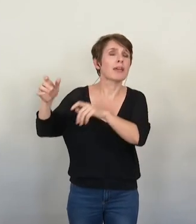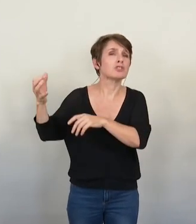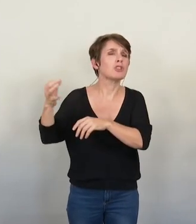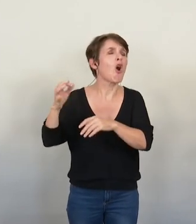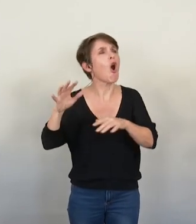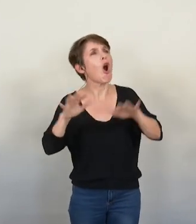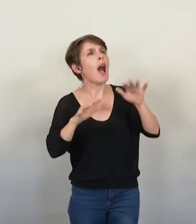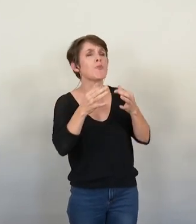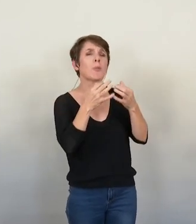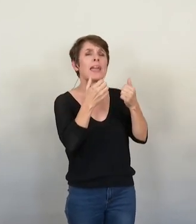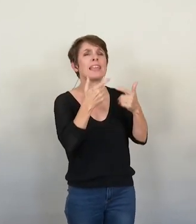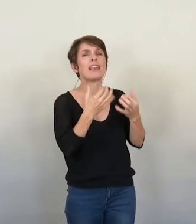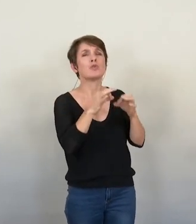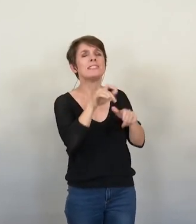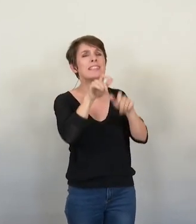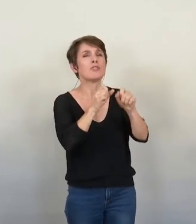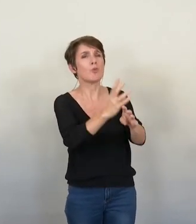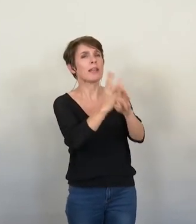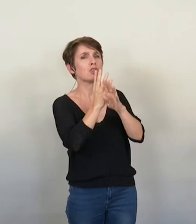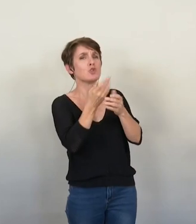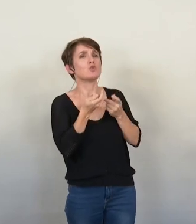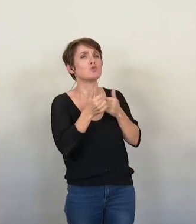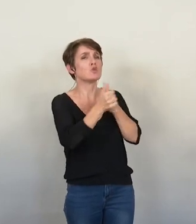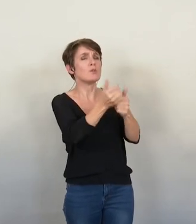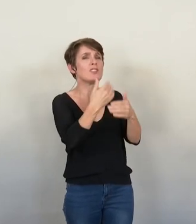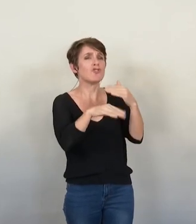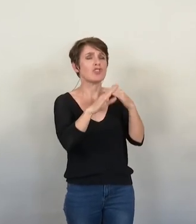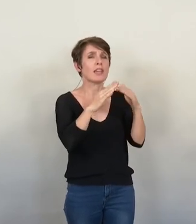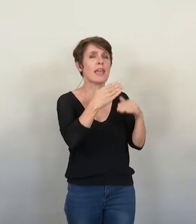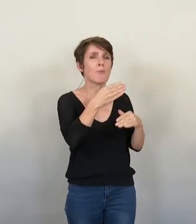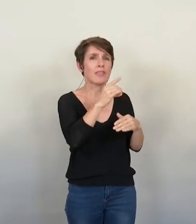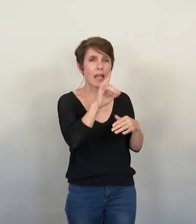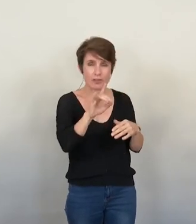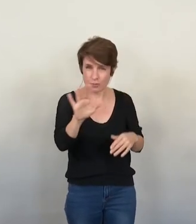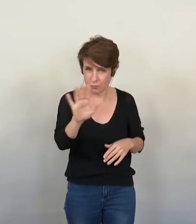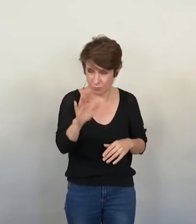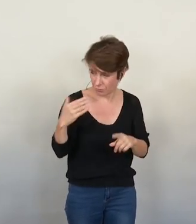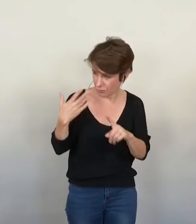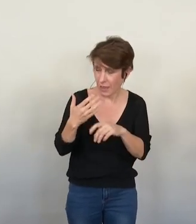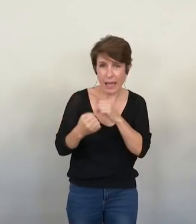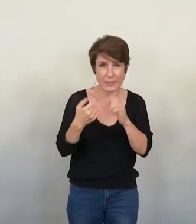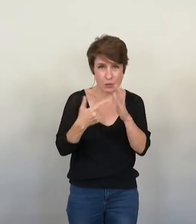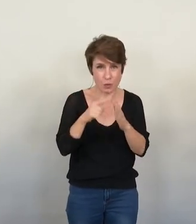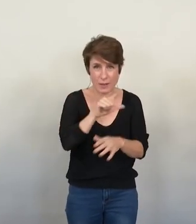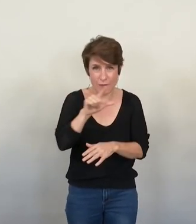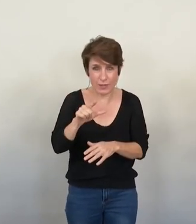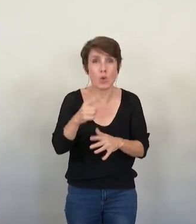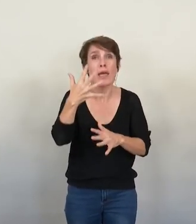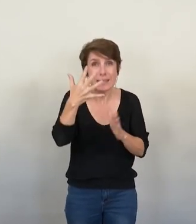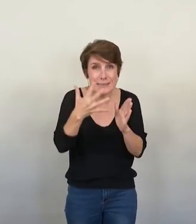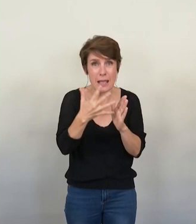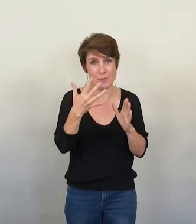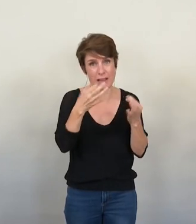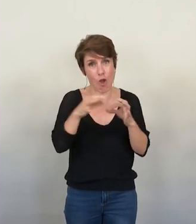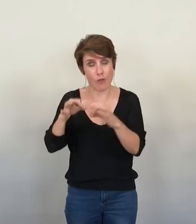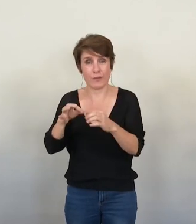pour vous donner un un un exemple en 2022 on a près de 5000 rendez-vous qui ont été pris avec les écrivains et les écrivaines